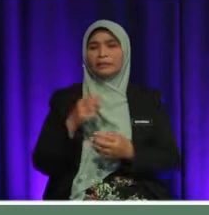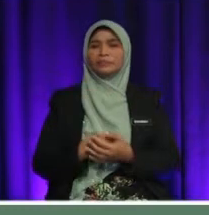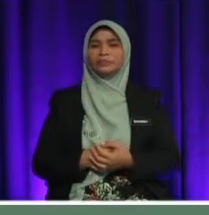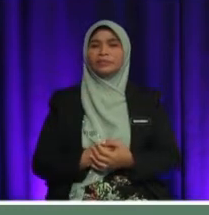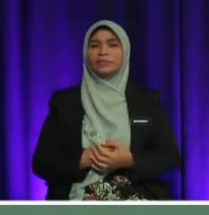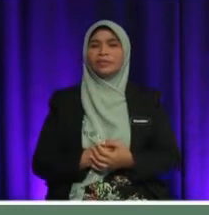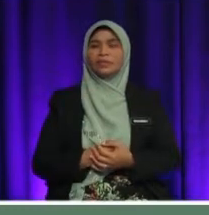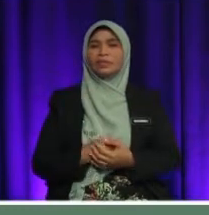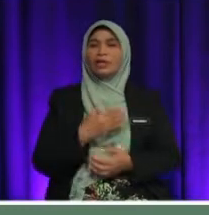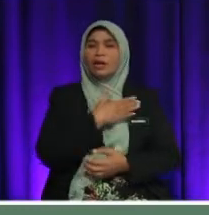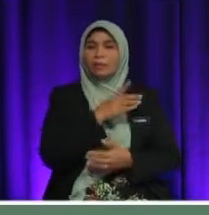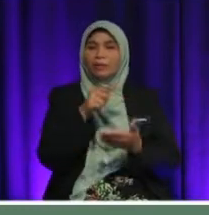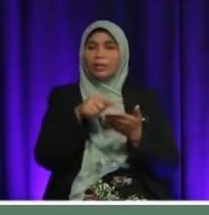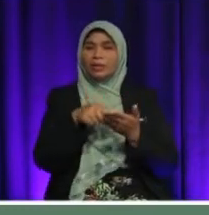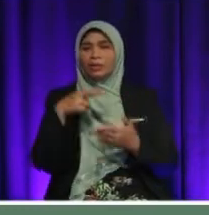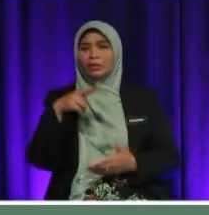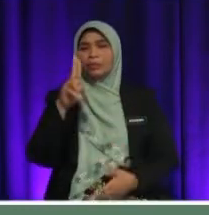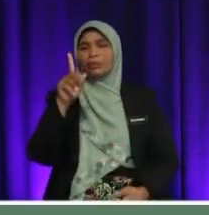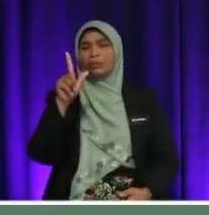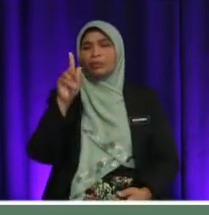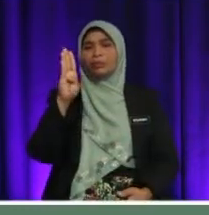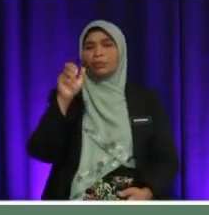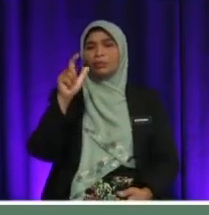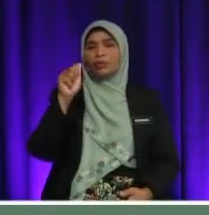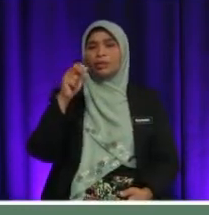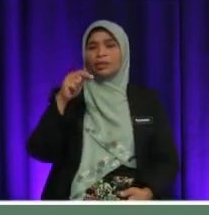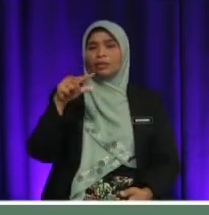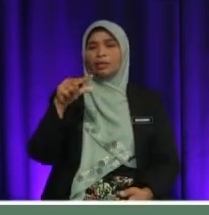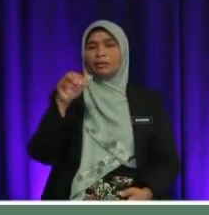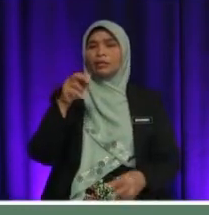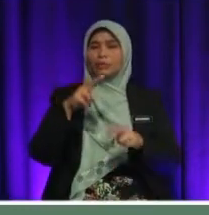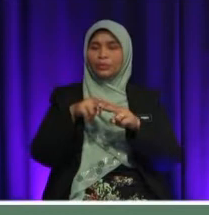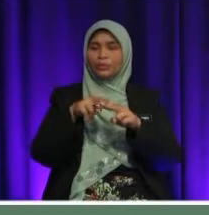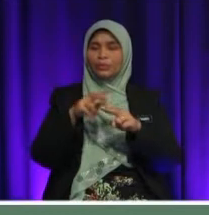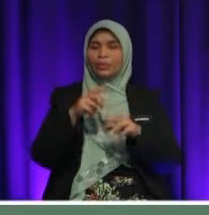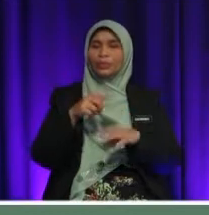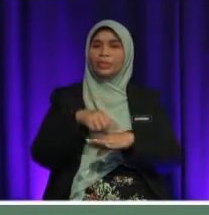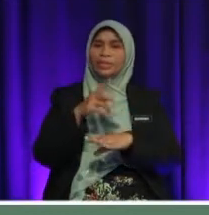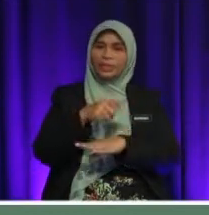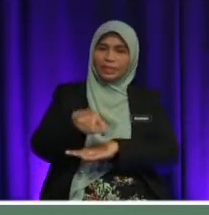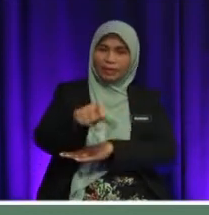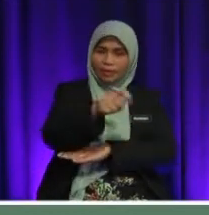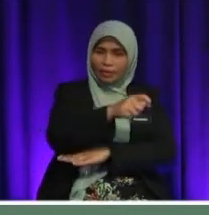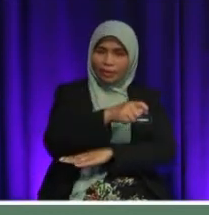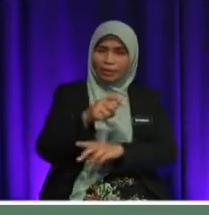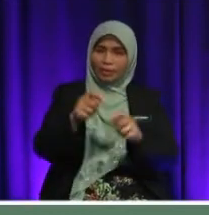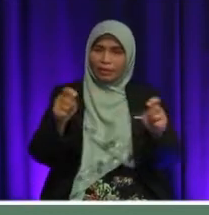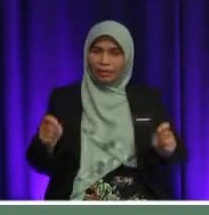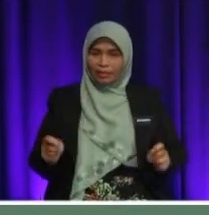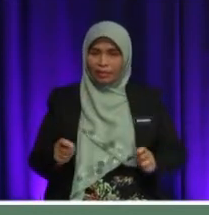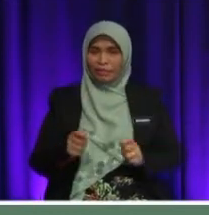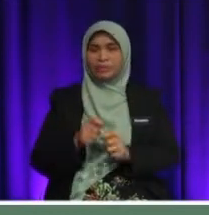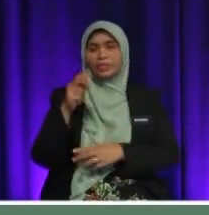hamba ini hulubalang raja naga yang duduk di Tasik hijau maka di katanya segala perihalnya